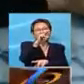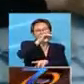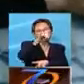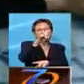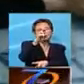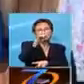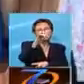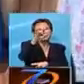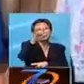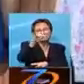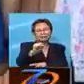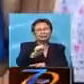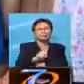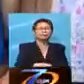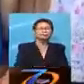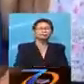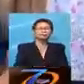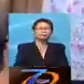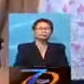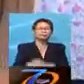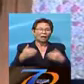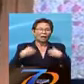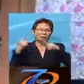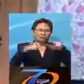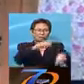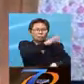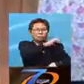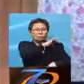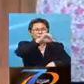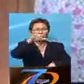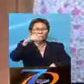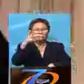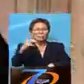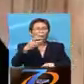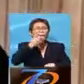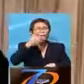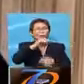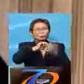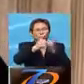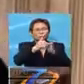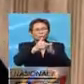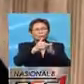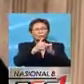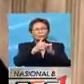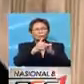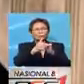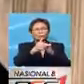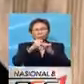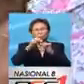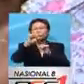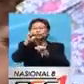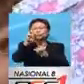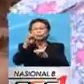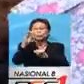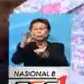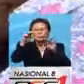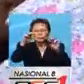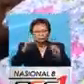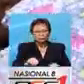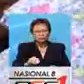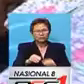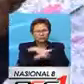Dewan Undangan Negeri Telemong. Turut hadir Pengerusi Jawatankuasa Belia, Sukan dan Sumber Manusia Negeri, Datuk Rozi Mahmat.